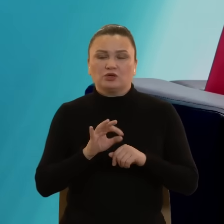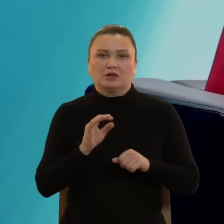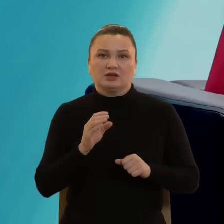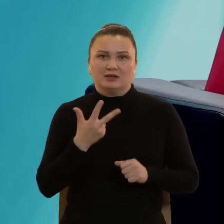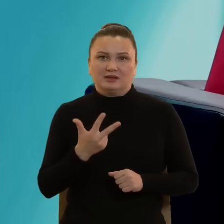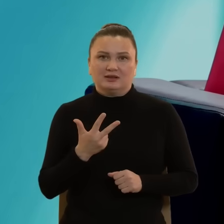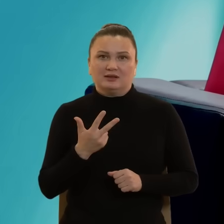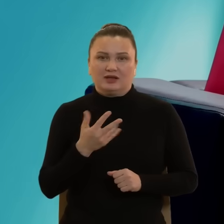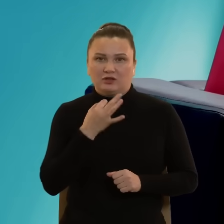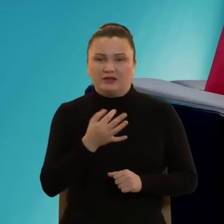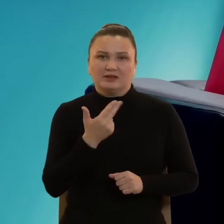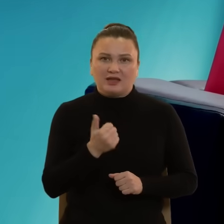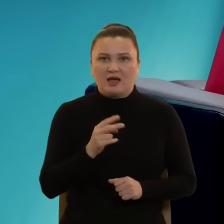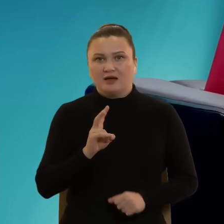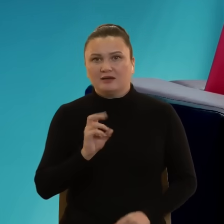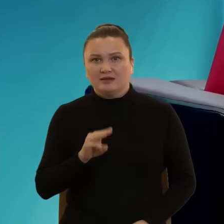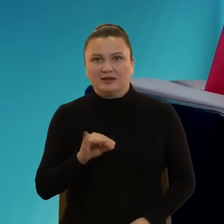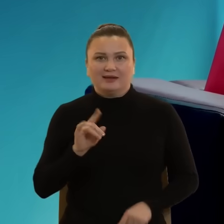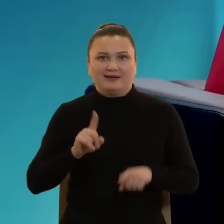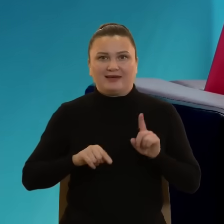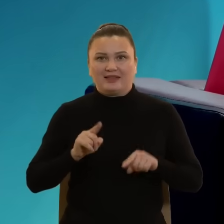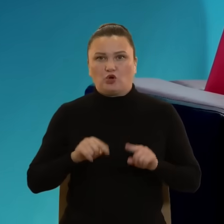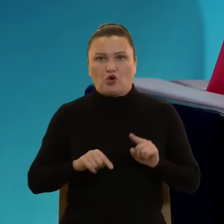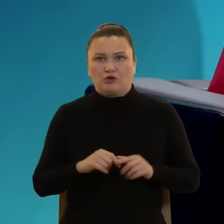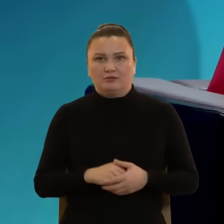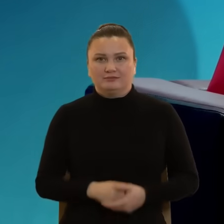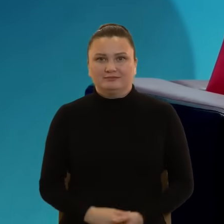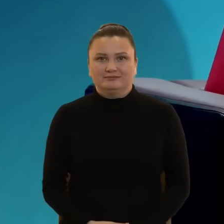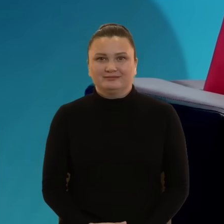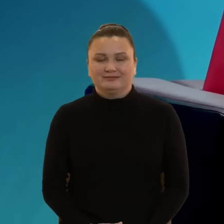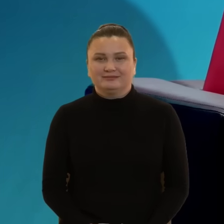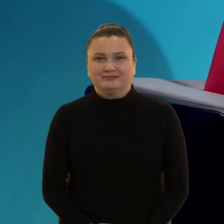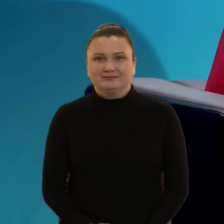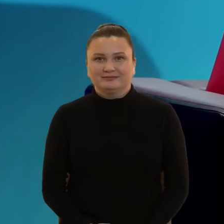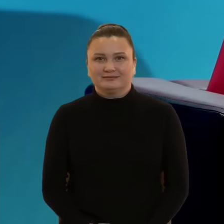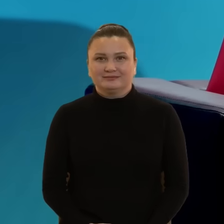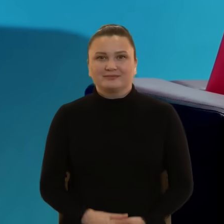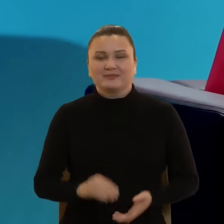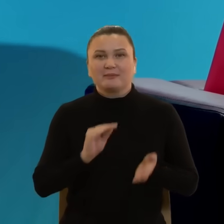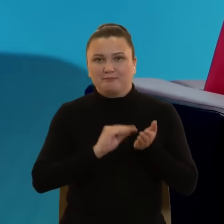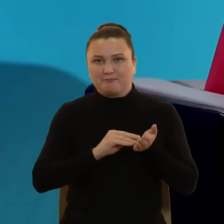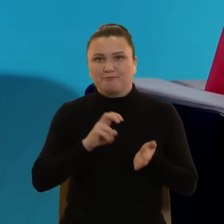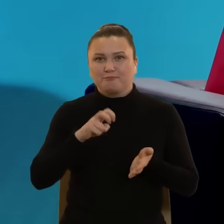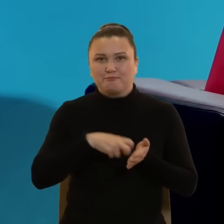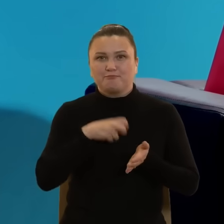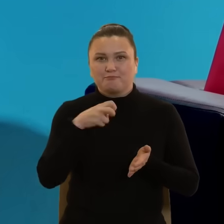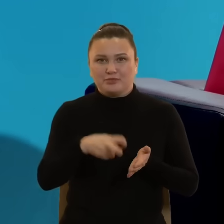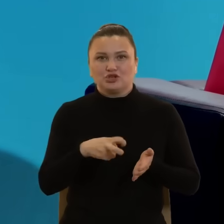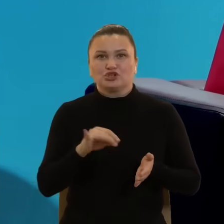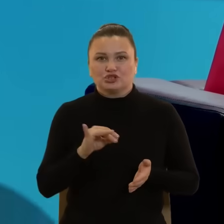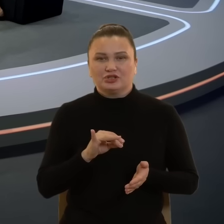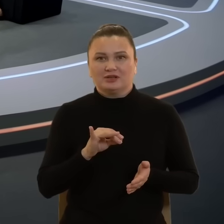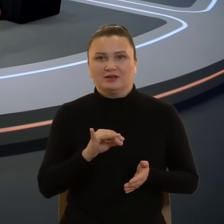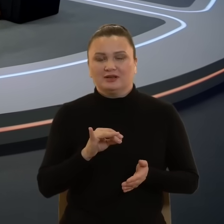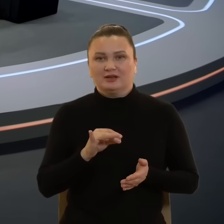три варианта ответа. Да, нет и, ну, редко. Чуть, иногда, редко. Пиши хэштег, отправляй его в чат, и твой голос будет